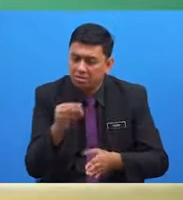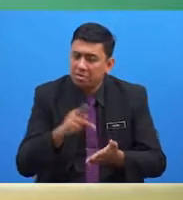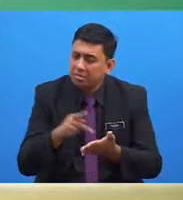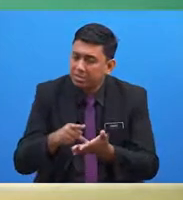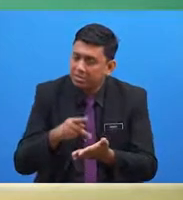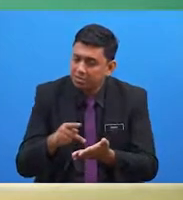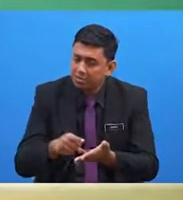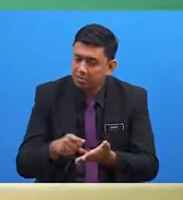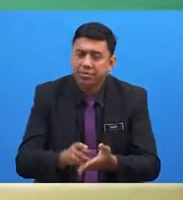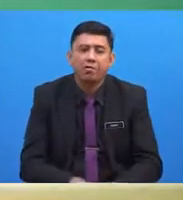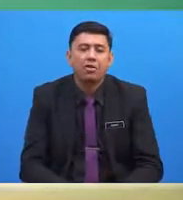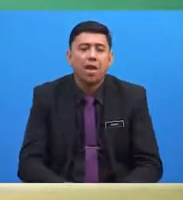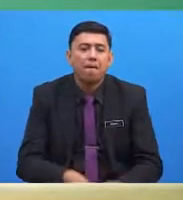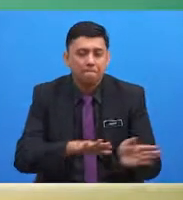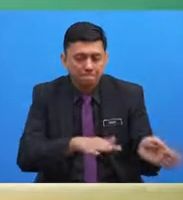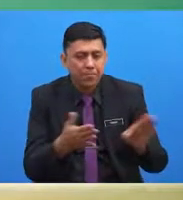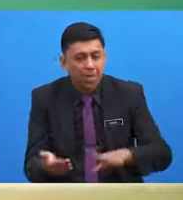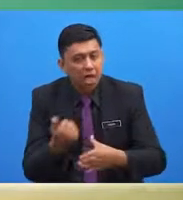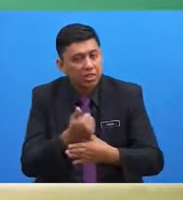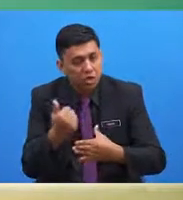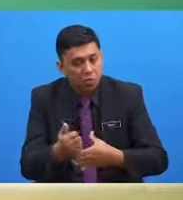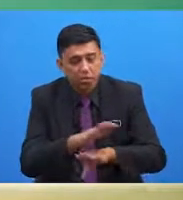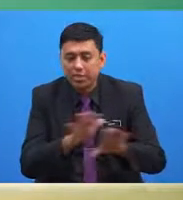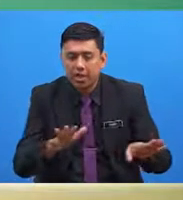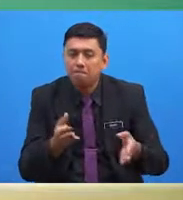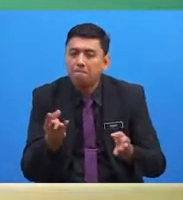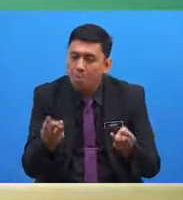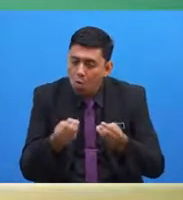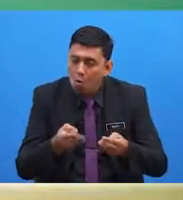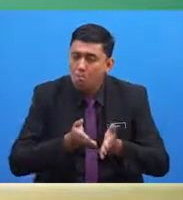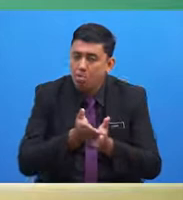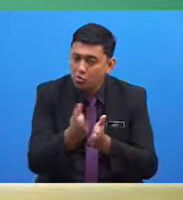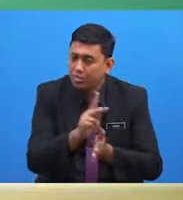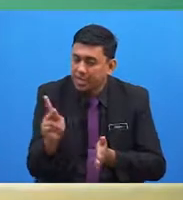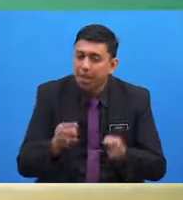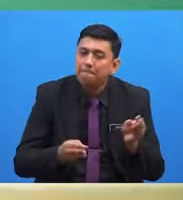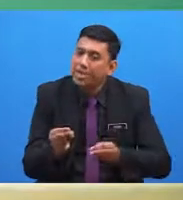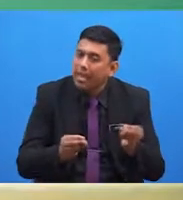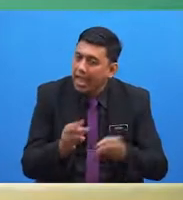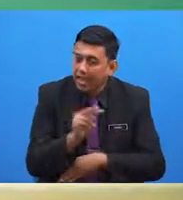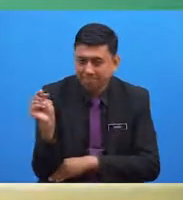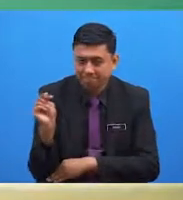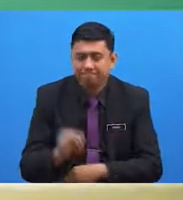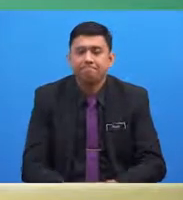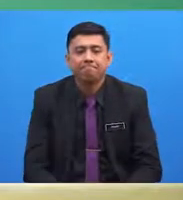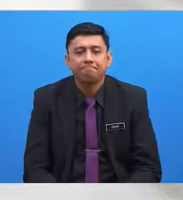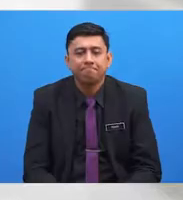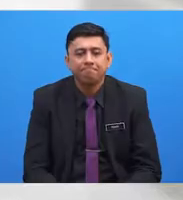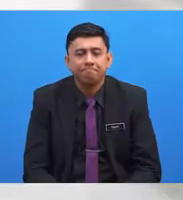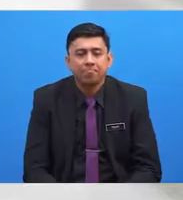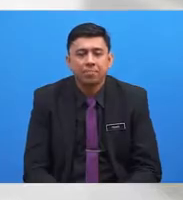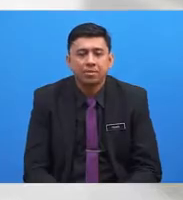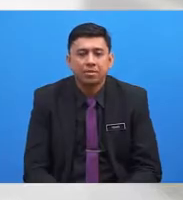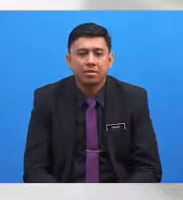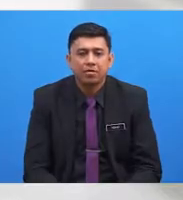sekiranya pemilik meninggal dunia atau tidak mahu meneruskan perniagaan.